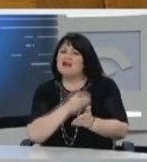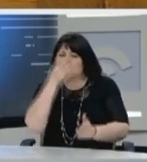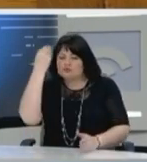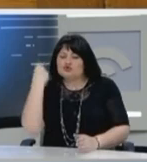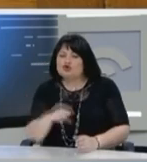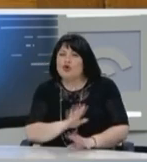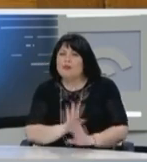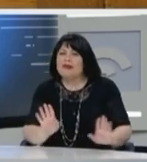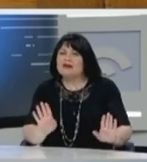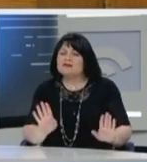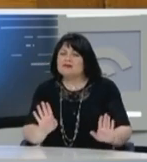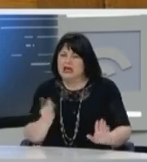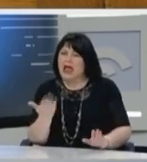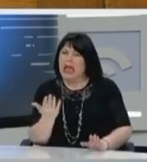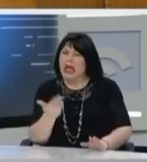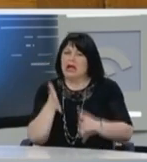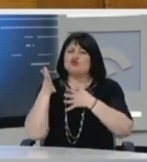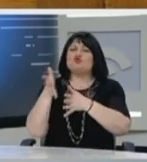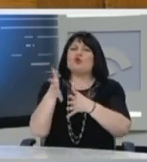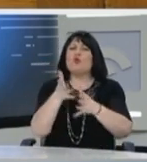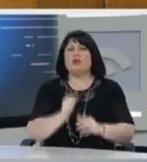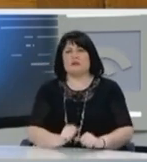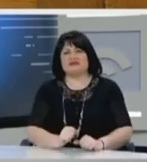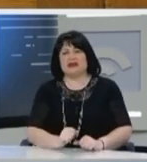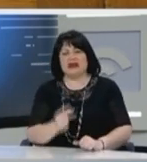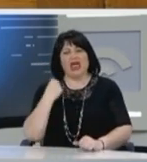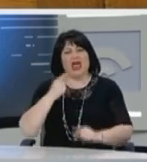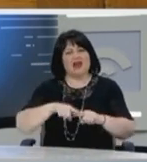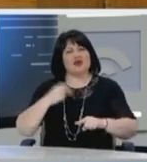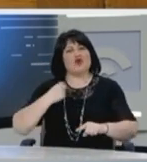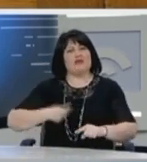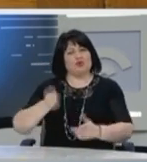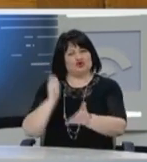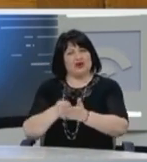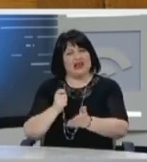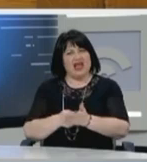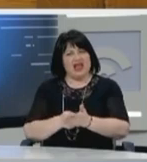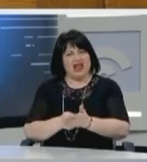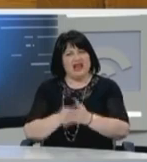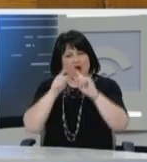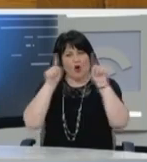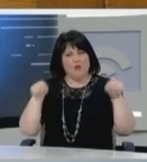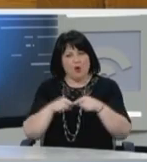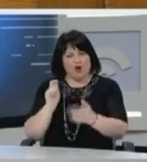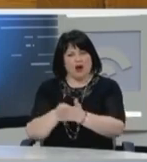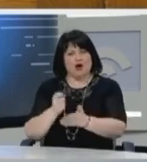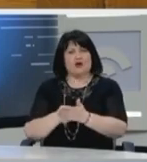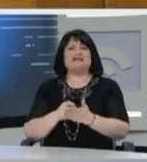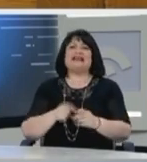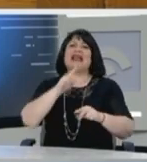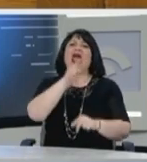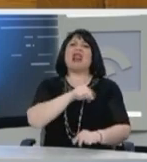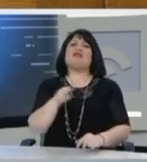προχωρήσουν και εξαπατώμενοι οι άνθρωποι χάσαν τα λεφτά τους. Είτε οι μικρομολογιούχοι, είτε σε